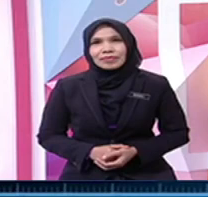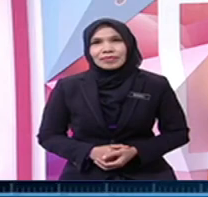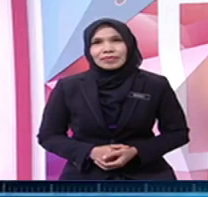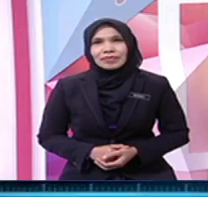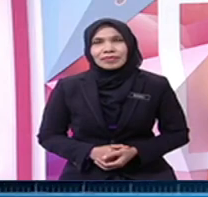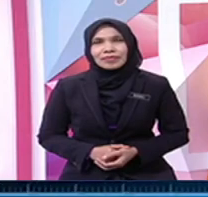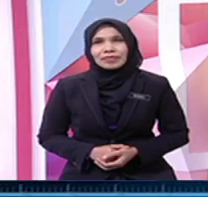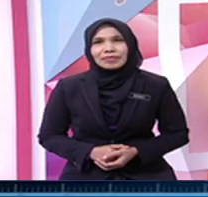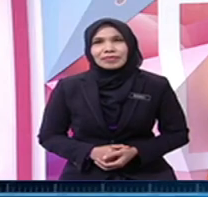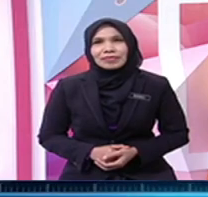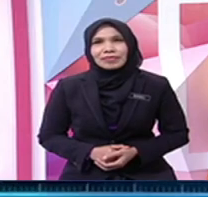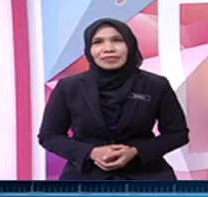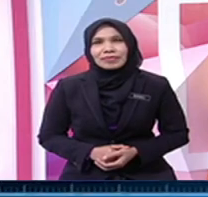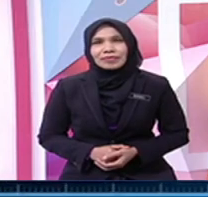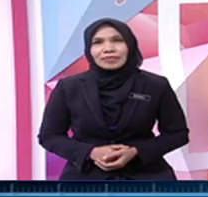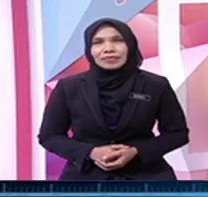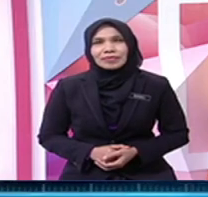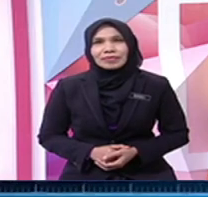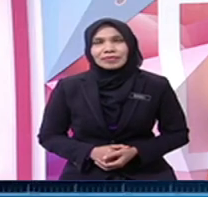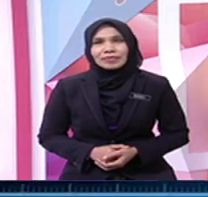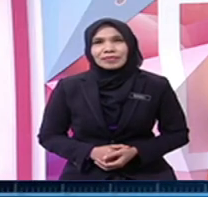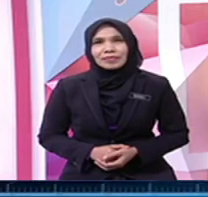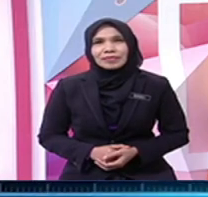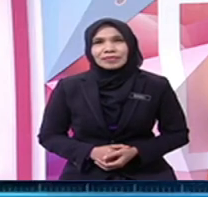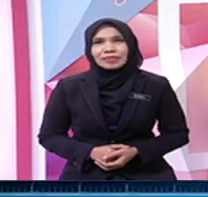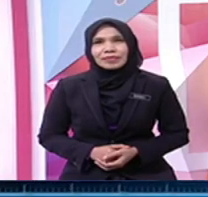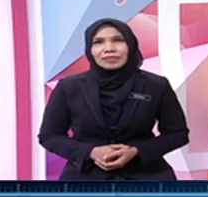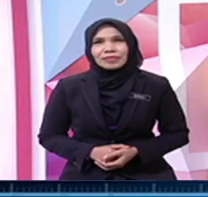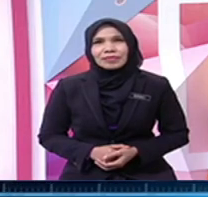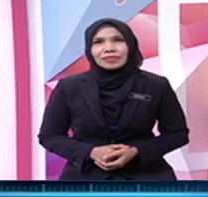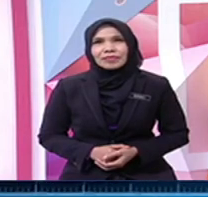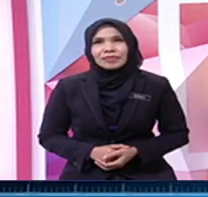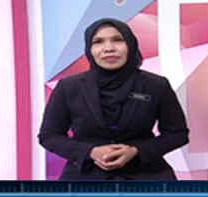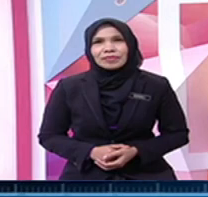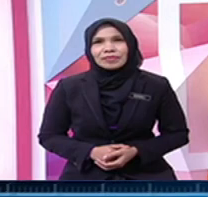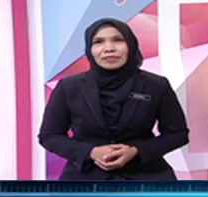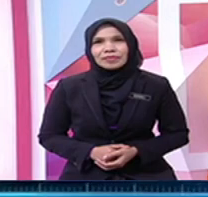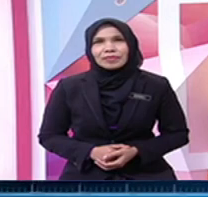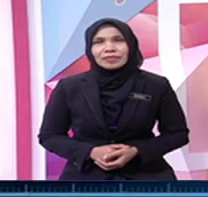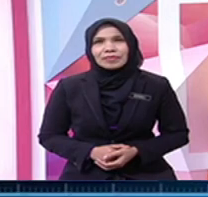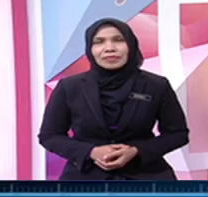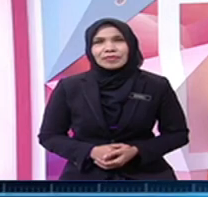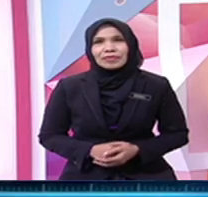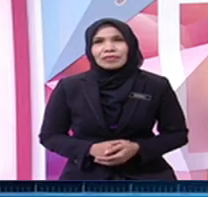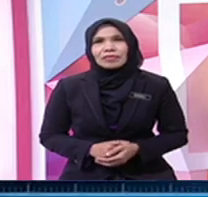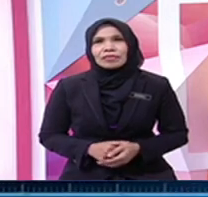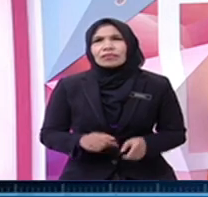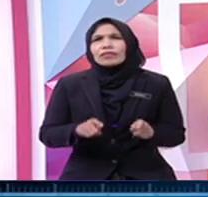digunakan dalam cerpen gaya hidup sehat tapi melihat dapatkan shampo